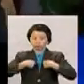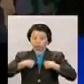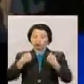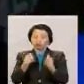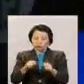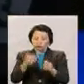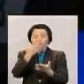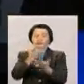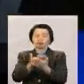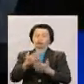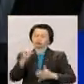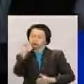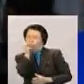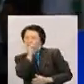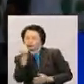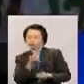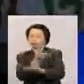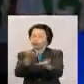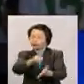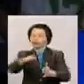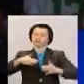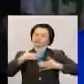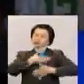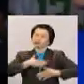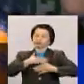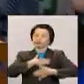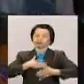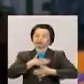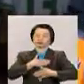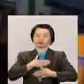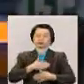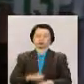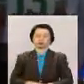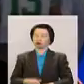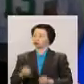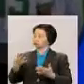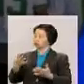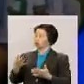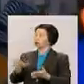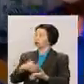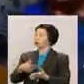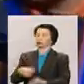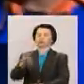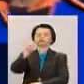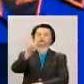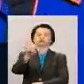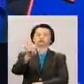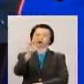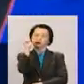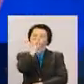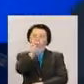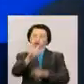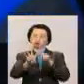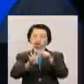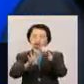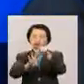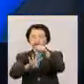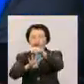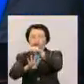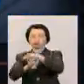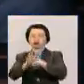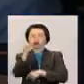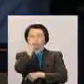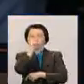terbaik untuk menghiburkan peminat-peminat dengan lagu-lagu pilihan. Berapa lagu ini? Empat lagu. Empat lagu daripada